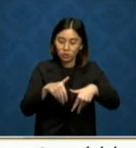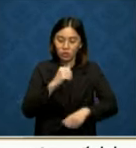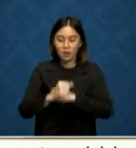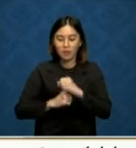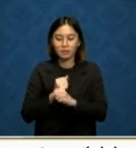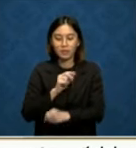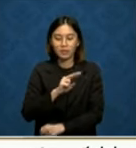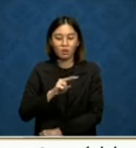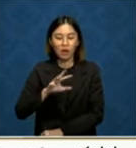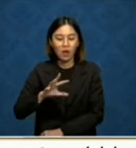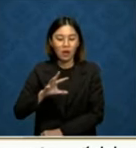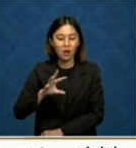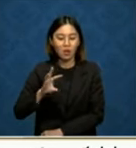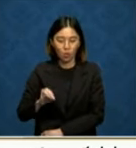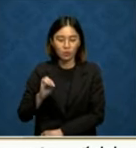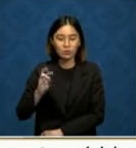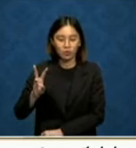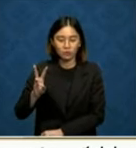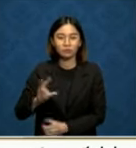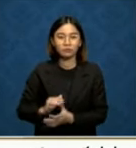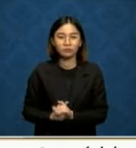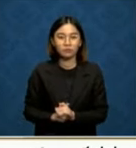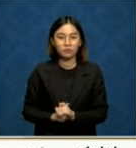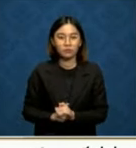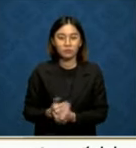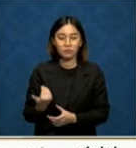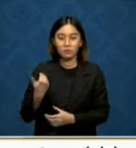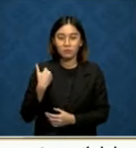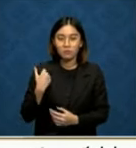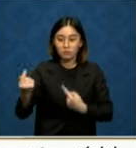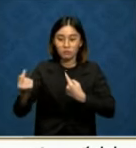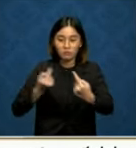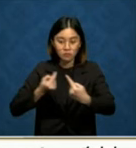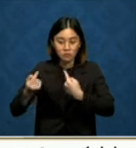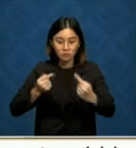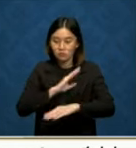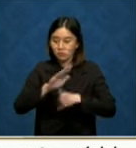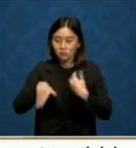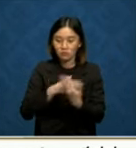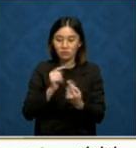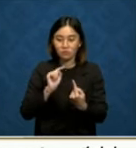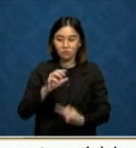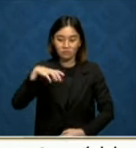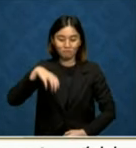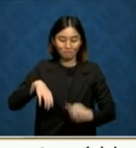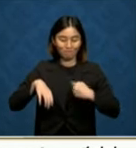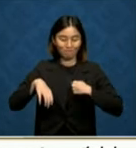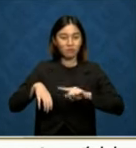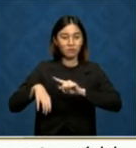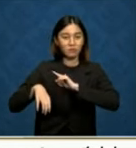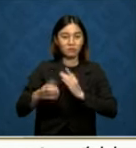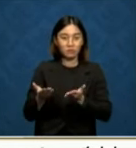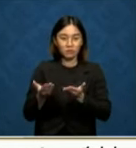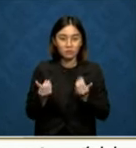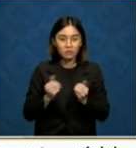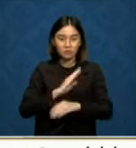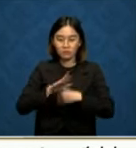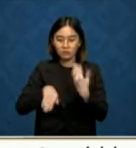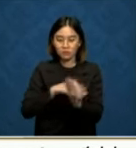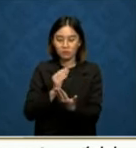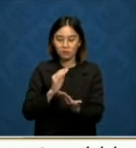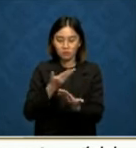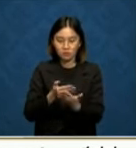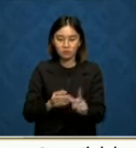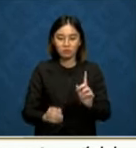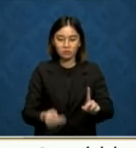นปี 2,566 มีเรื่องร้องเรีนที่สภาผู้บริโภคได้รับทั้งหมดจากปชาชน